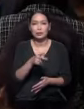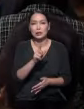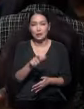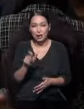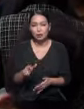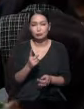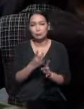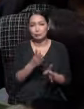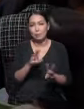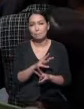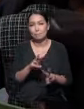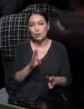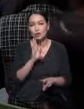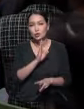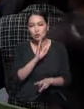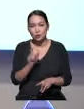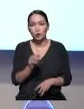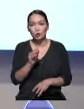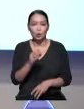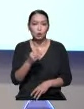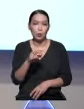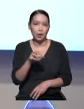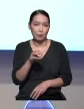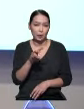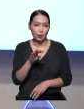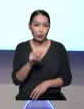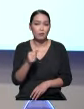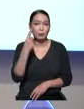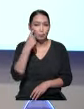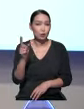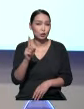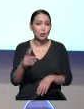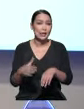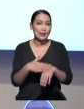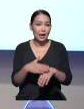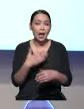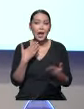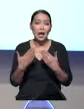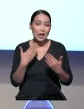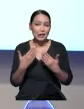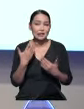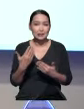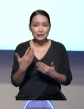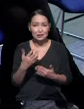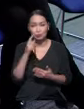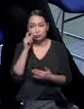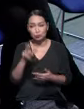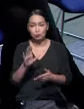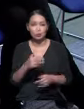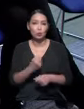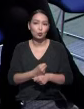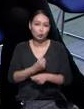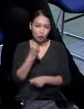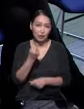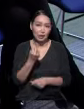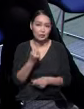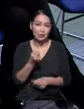очередь, мажилисвумен Жулдыз Сулейменова напомнила, что наказание в отношении агрессоров будет ужесточаться. Еще